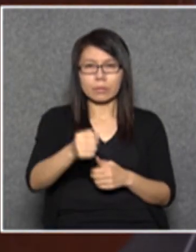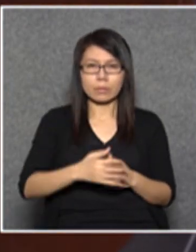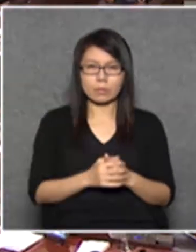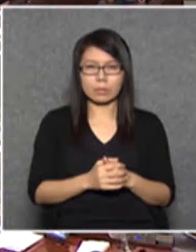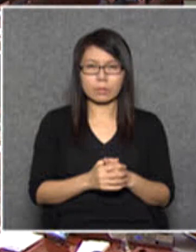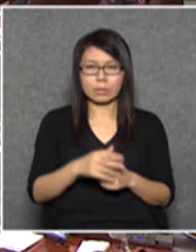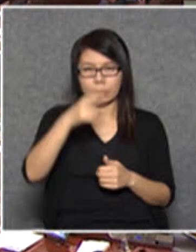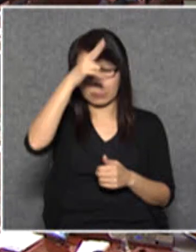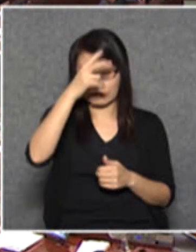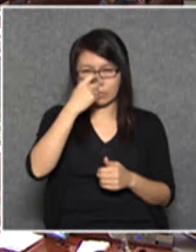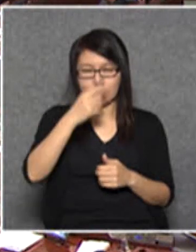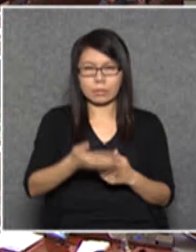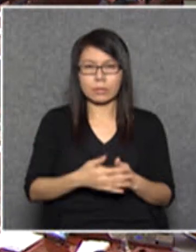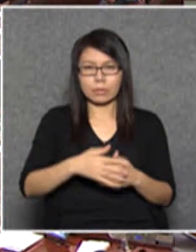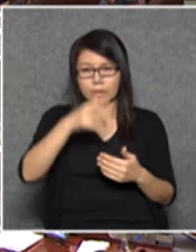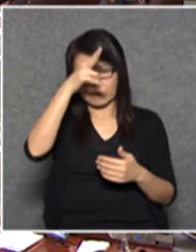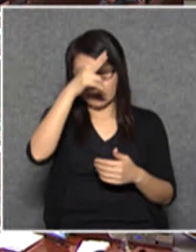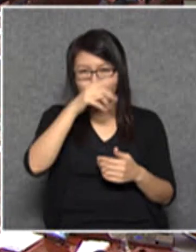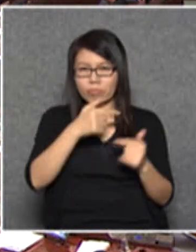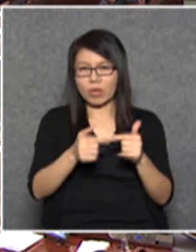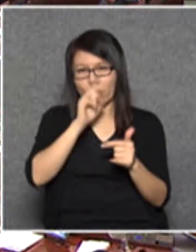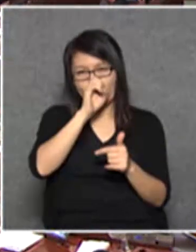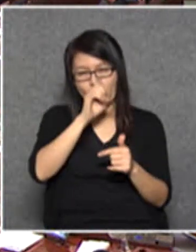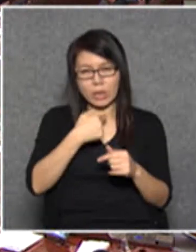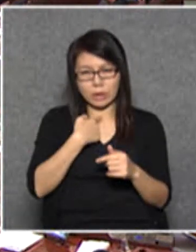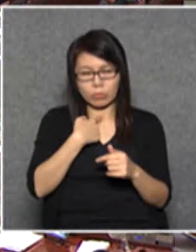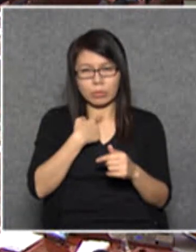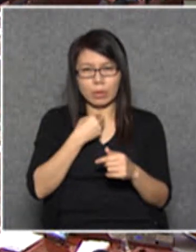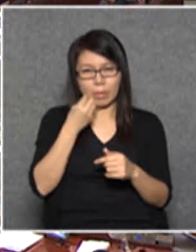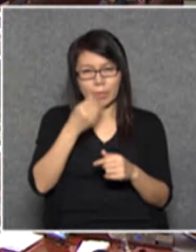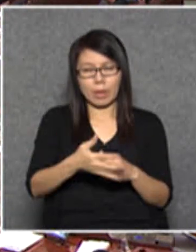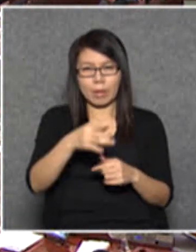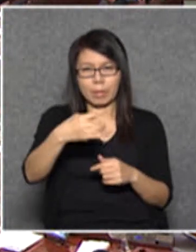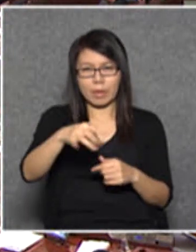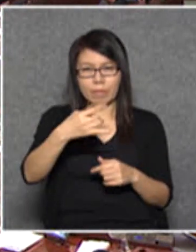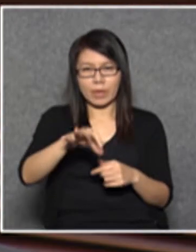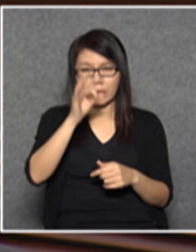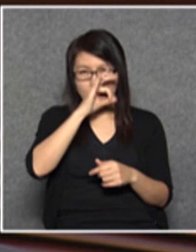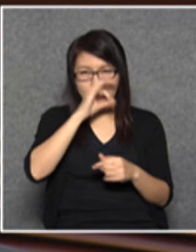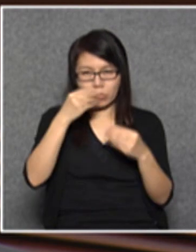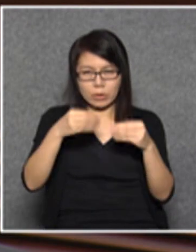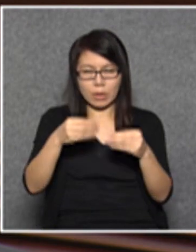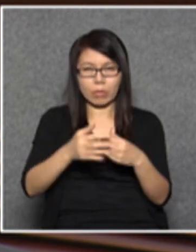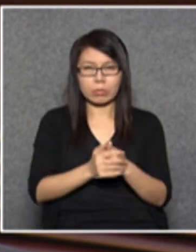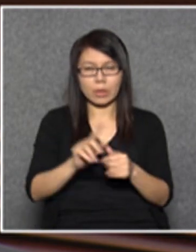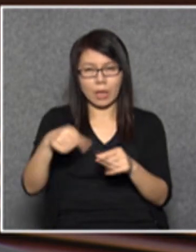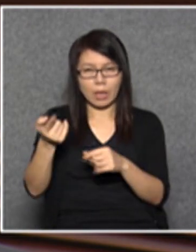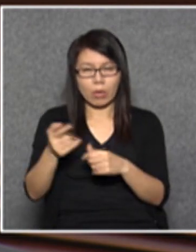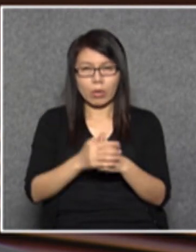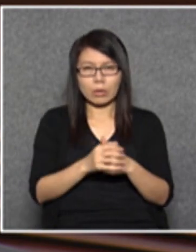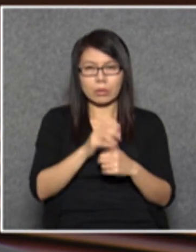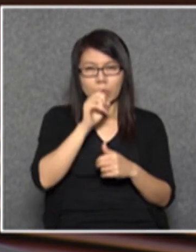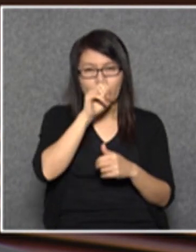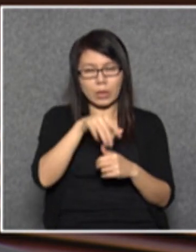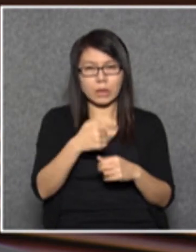特首，政府一方面說要提供免費幼稚園教育，但另一方面又說要